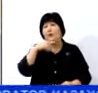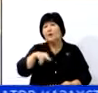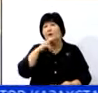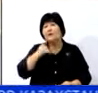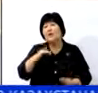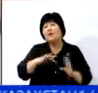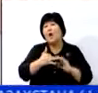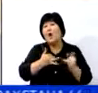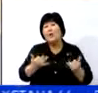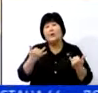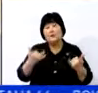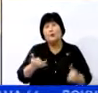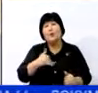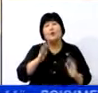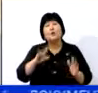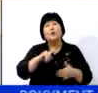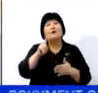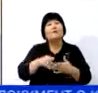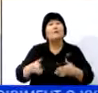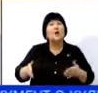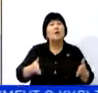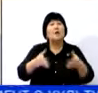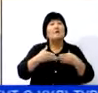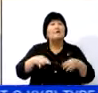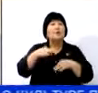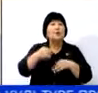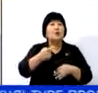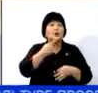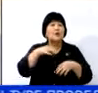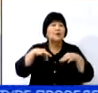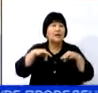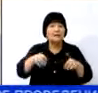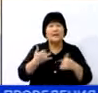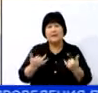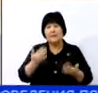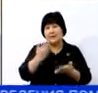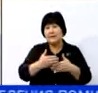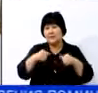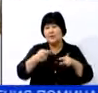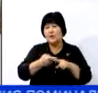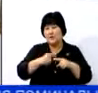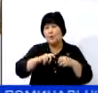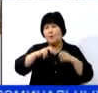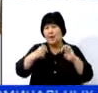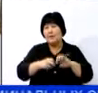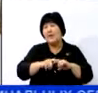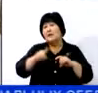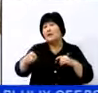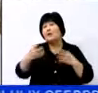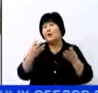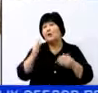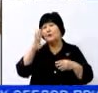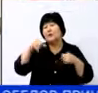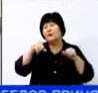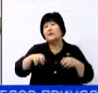уделяется аулам. Теперь у нас только вопрос по дорогам. Весной, осенью сложно ездить. Теперь, если бы решили эту проблему. Недалек тот день, когда решится